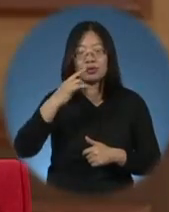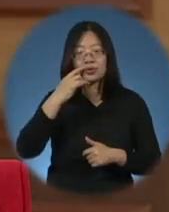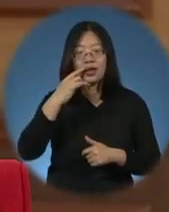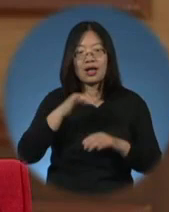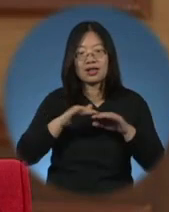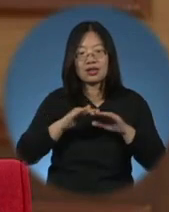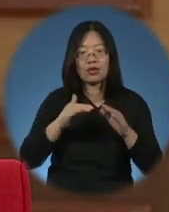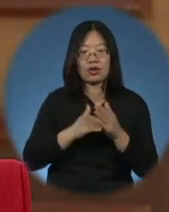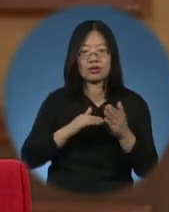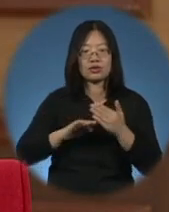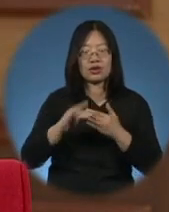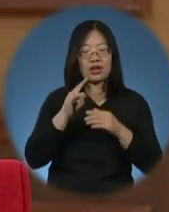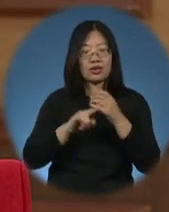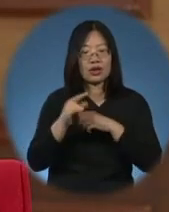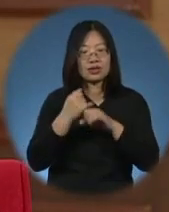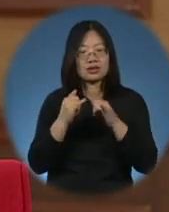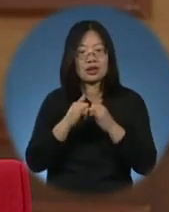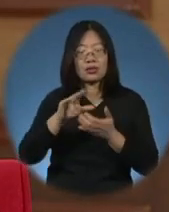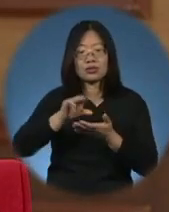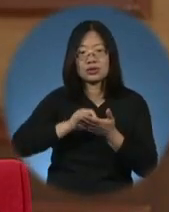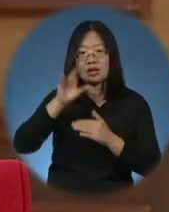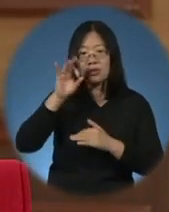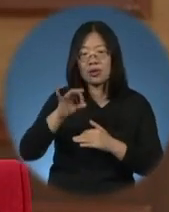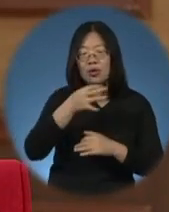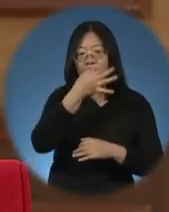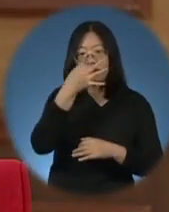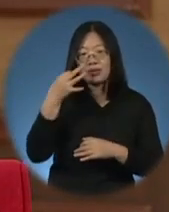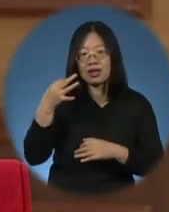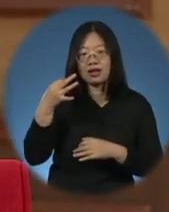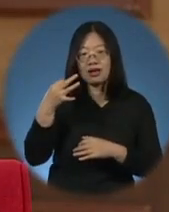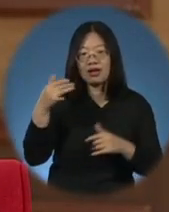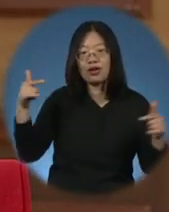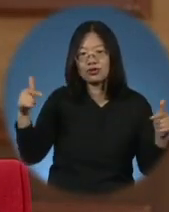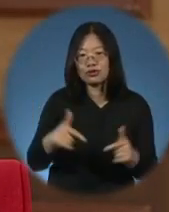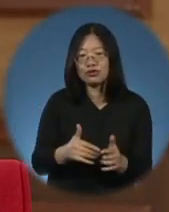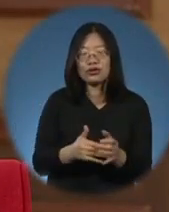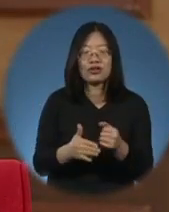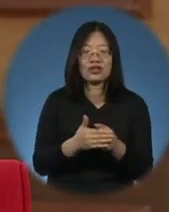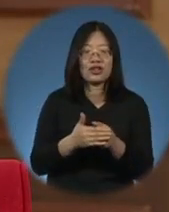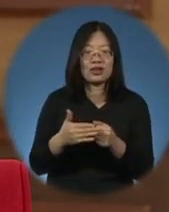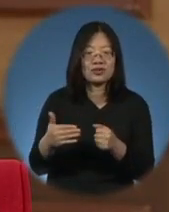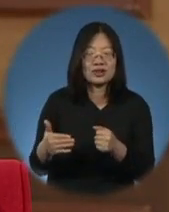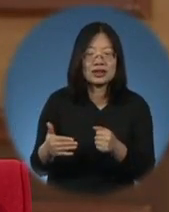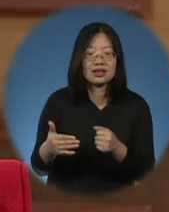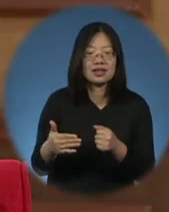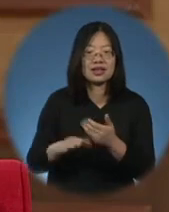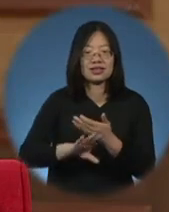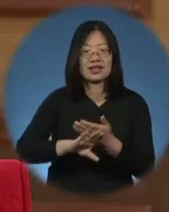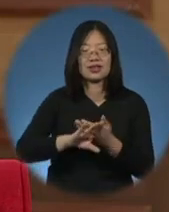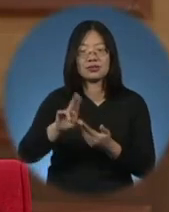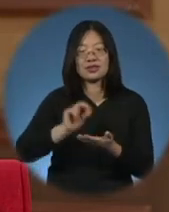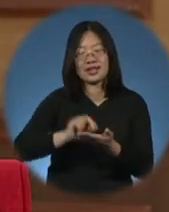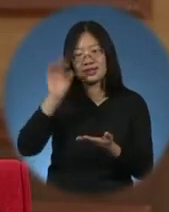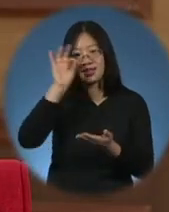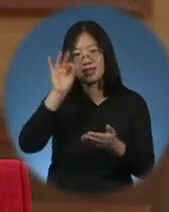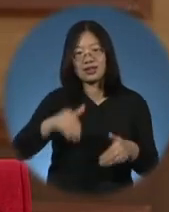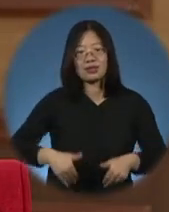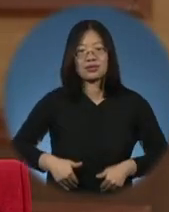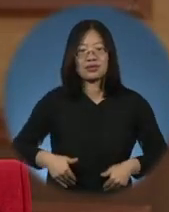걸 해결하고 나면 또 과학자들의 문제가 또 흥미가 급속도로 줄어들거든요. 그러면 이제 또 다른 문제를